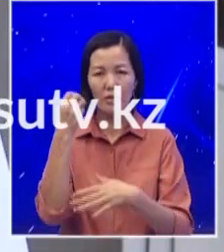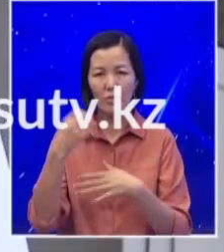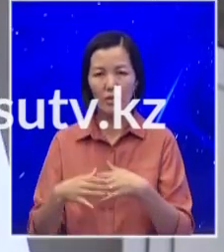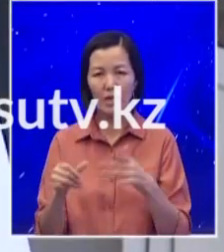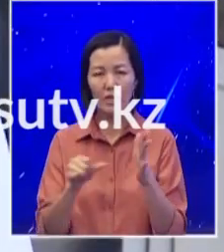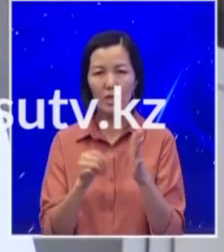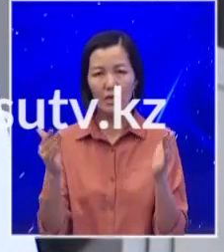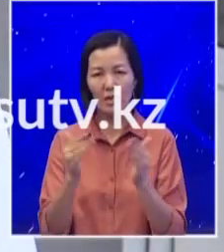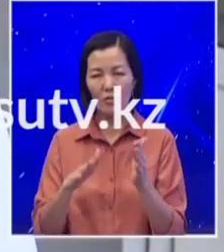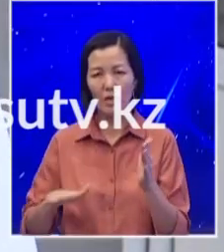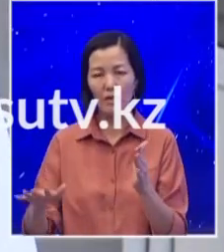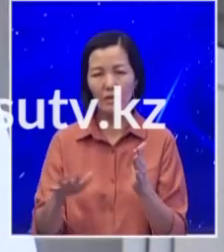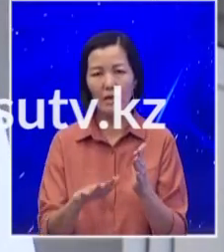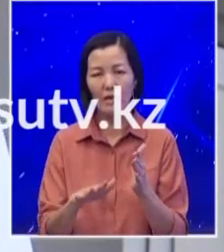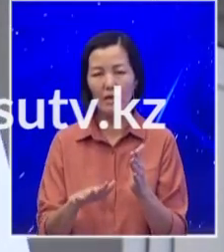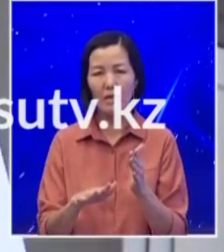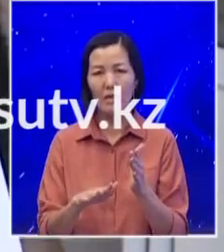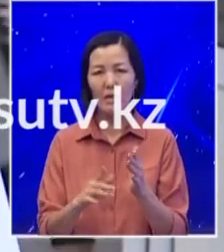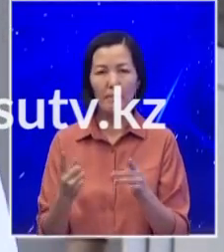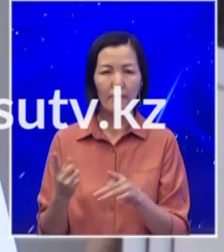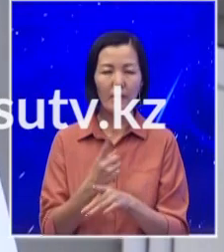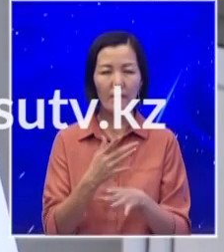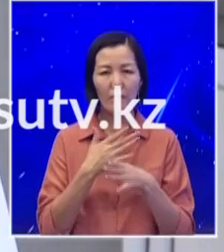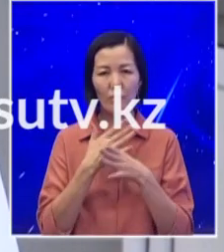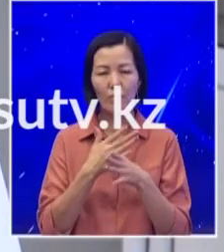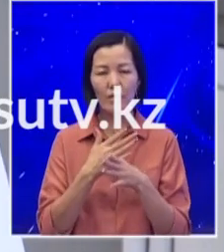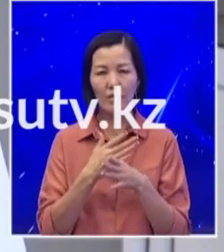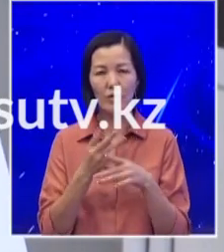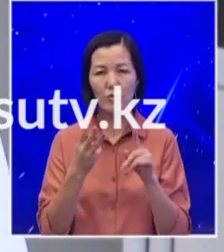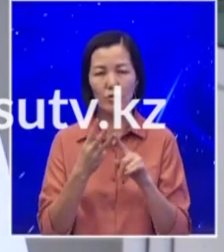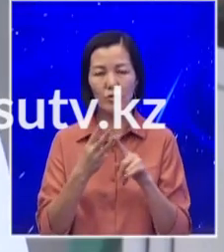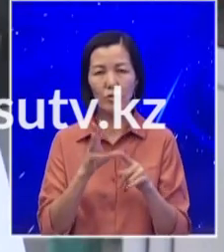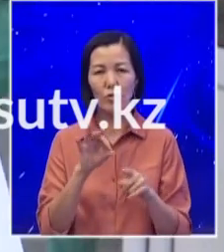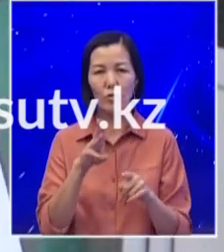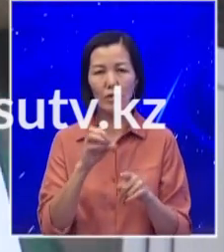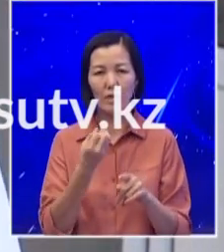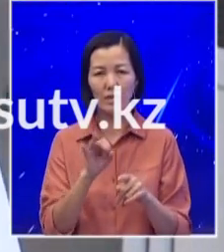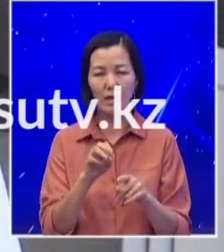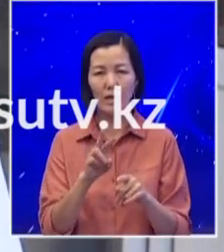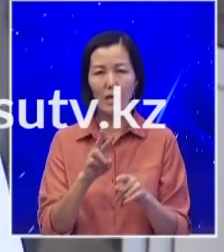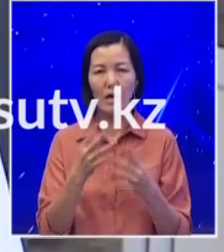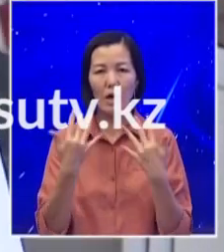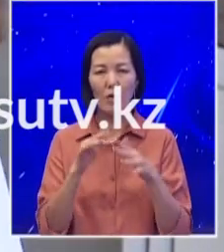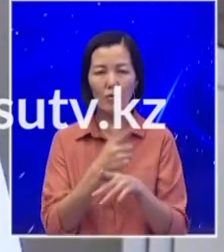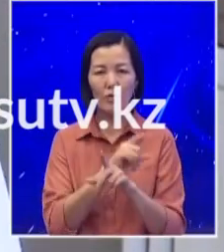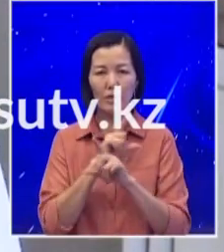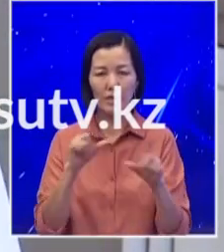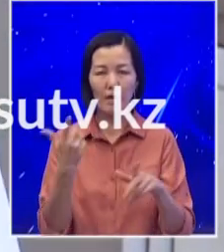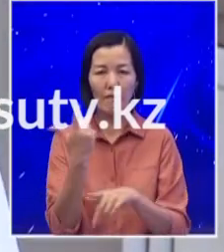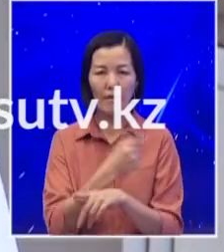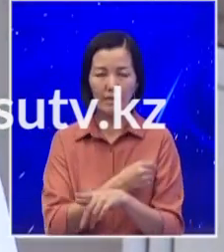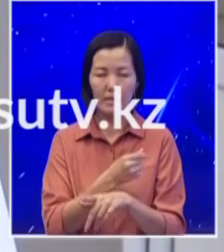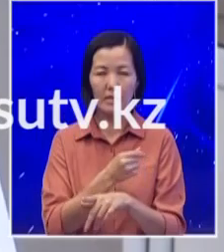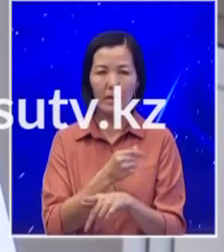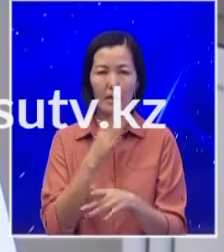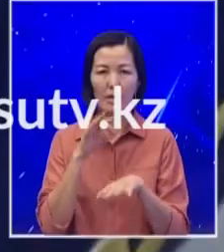шағын ауданындағы алғашқы медико-санитарлық көмек көрсету, және үшіншісі Өтенай ауылындағы дәрігерлік пунктында, үш жерде жаңа